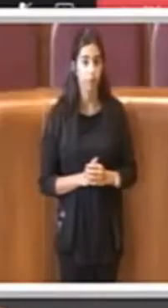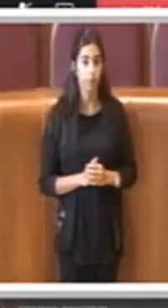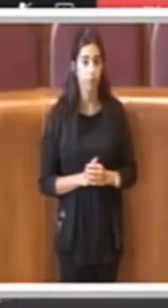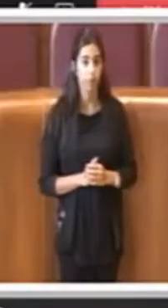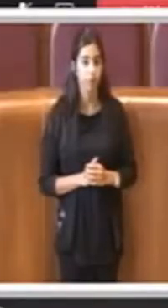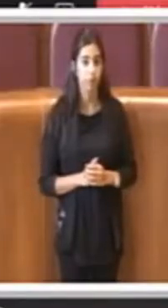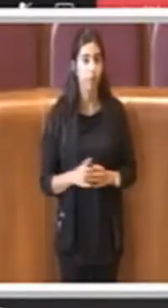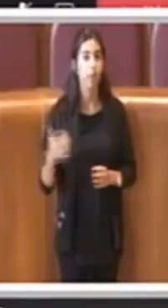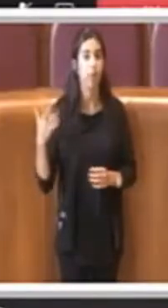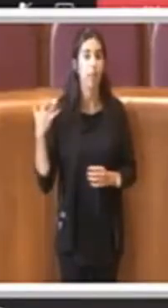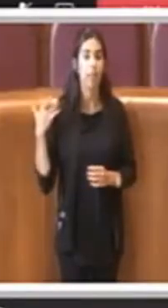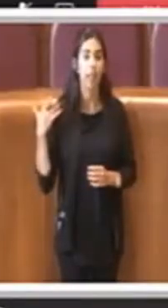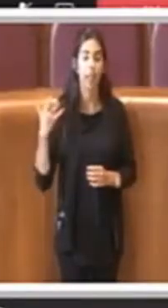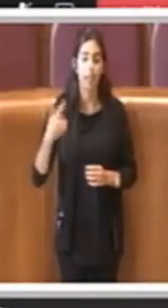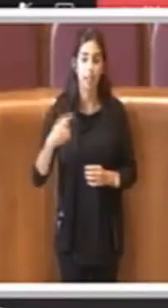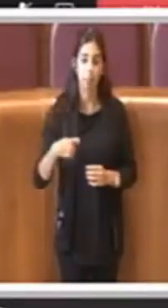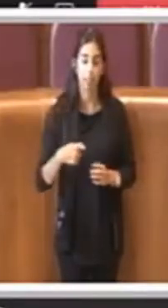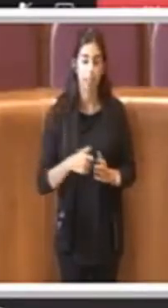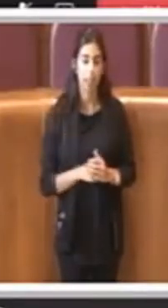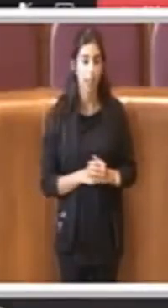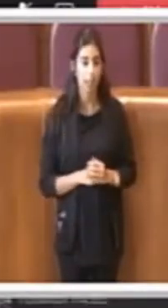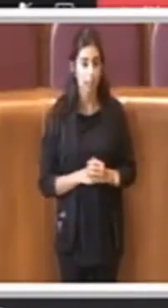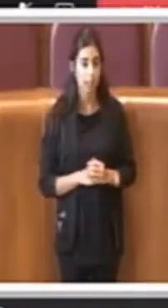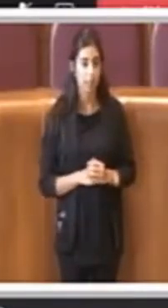Grazie Presidente, ma